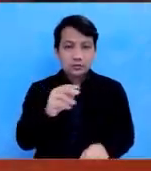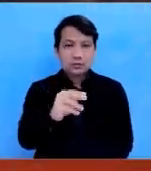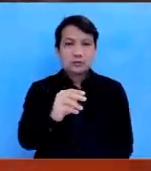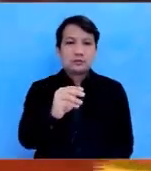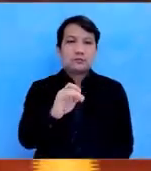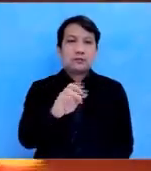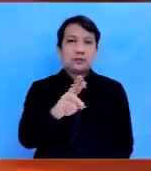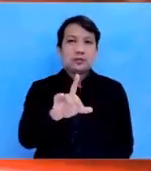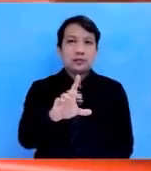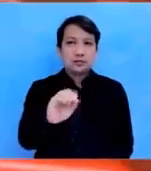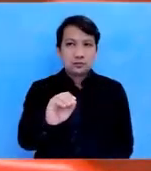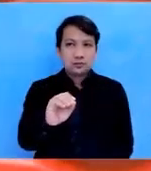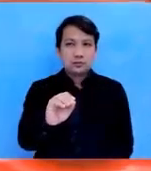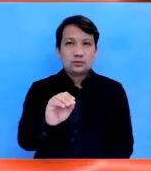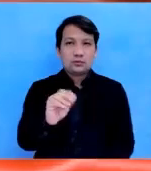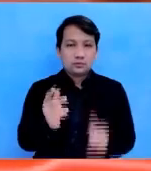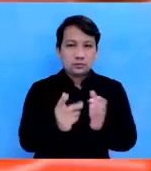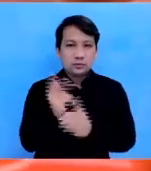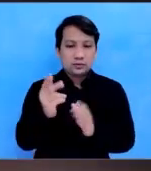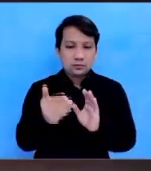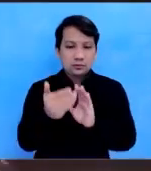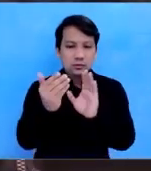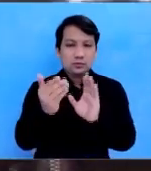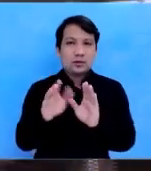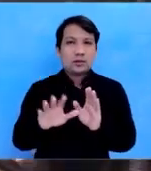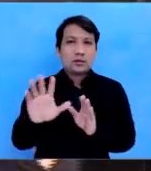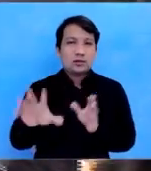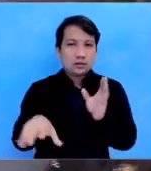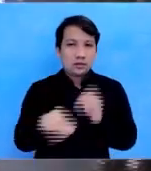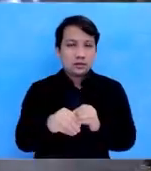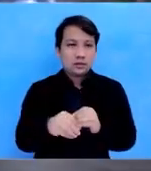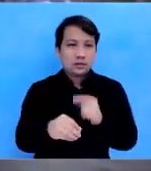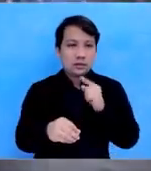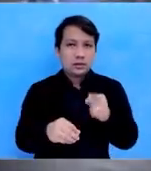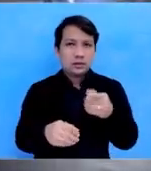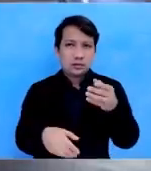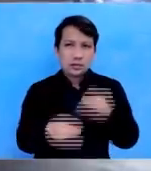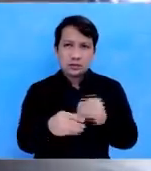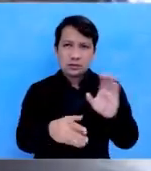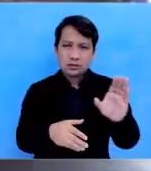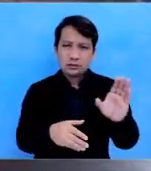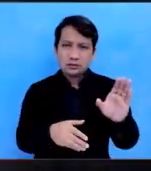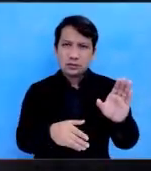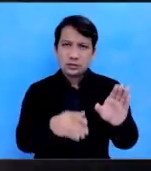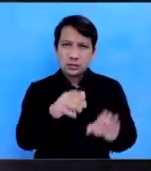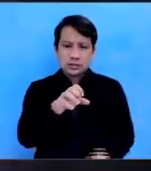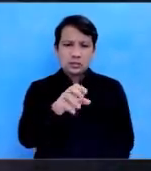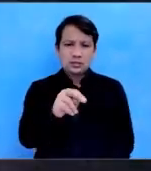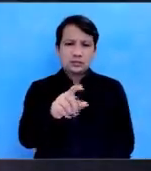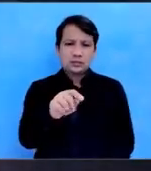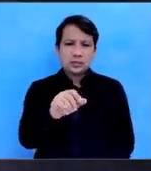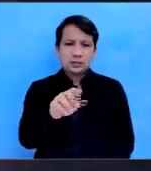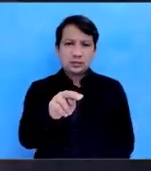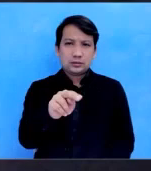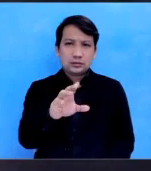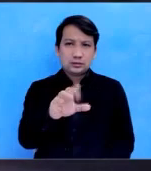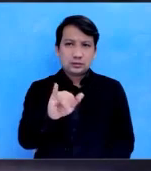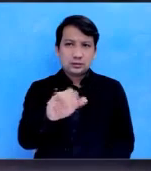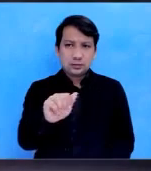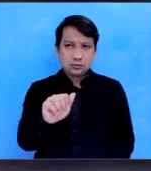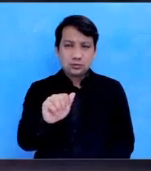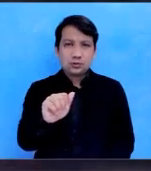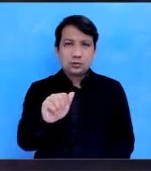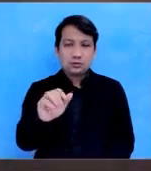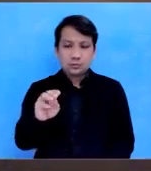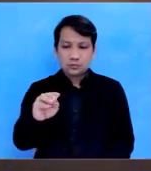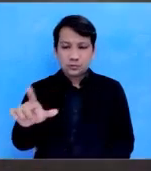Pasig. Mula yan sa harap ng Capital Commons sa Estancia Mall hanggang Shaw Boulevard. Sarado ang kalsada sa susunod na